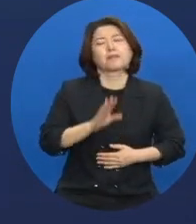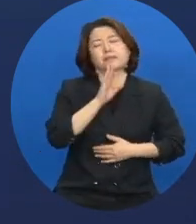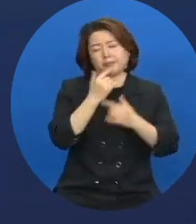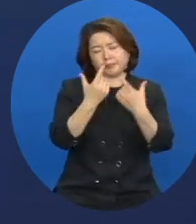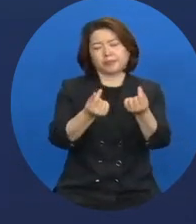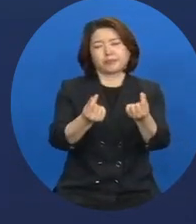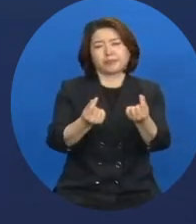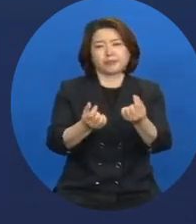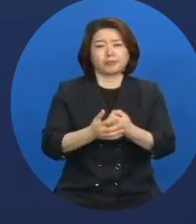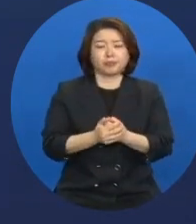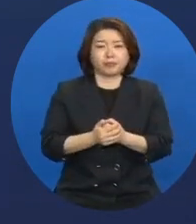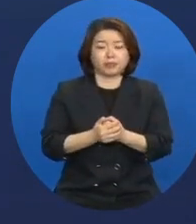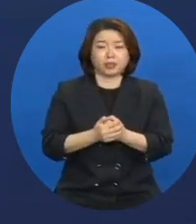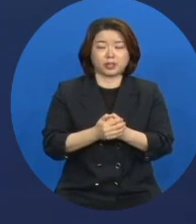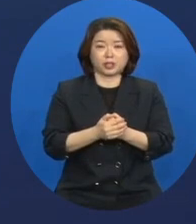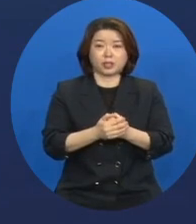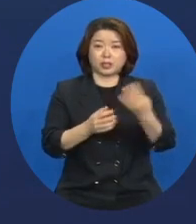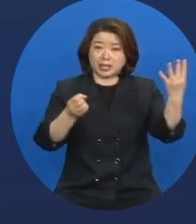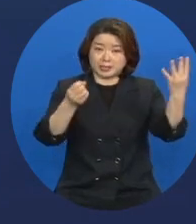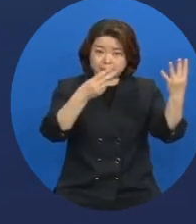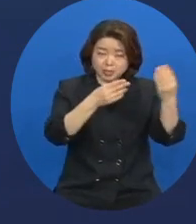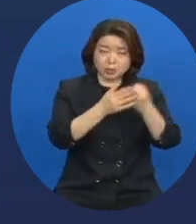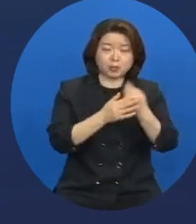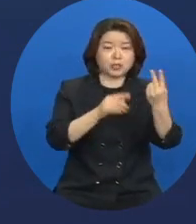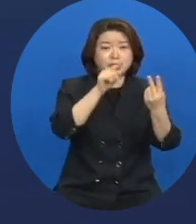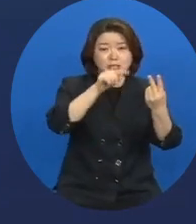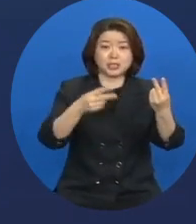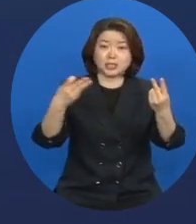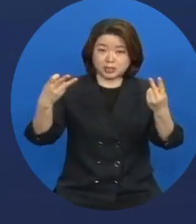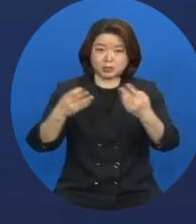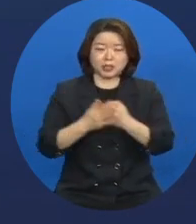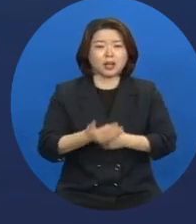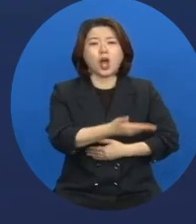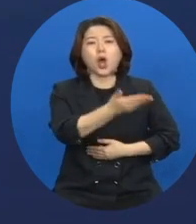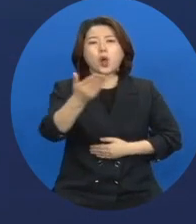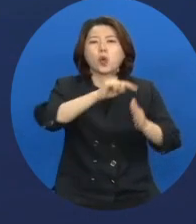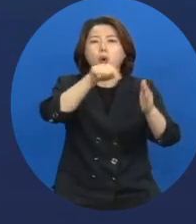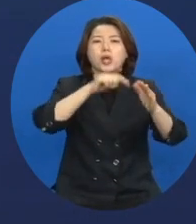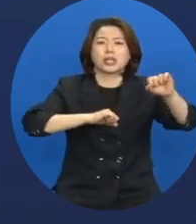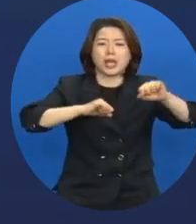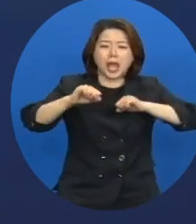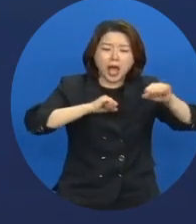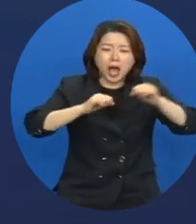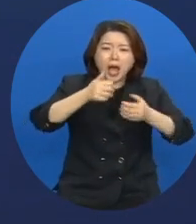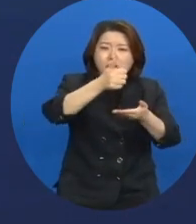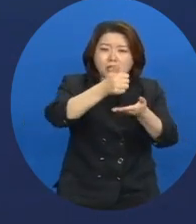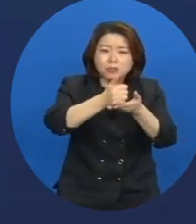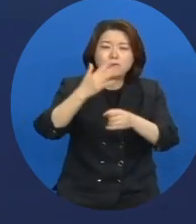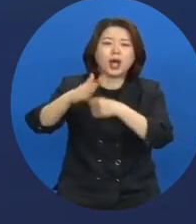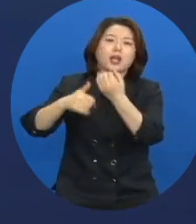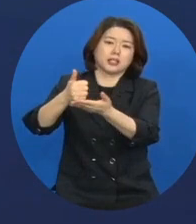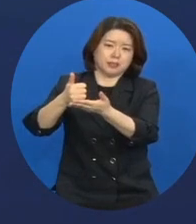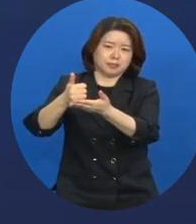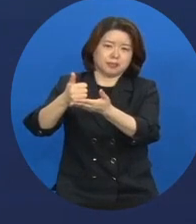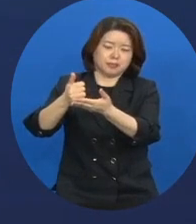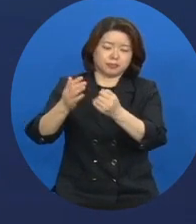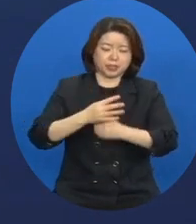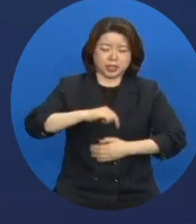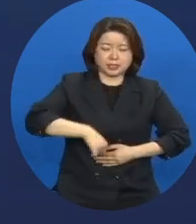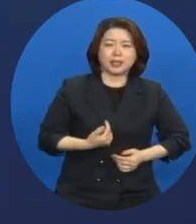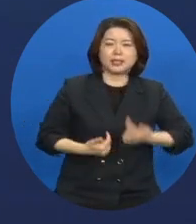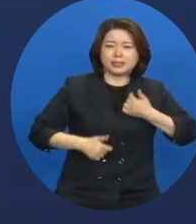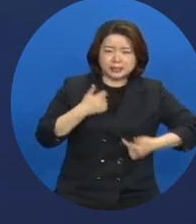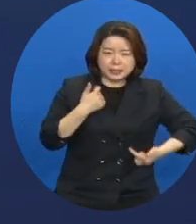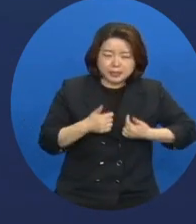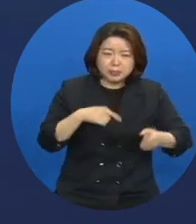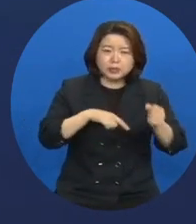그렇습니다. 빌립보서 2장 13절 말씀에 너희 안에서 행하시는 이는 하나님이시니 자기의